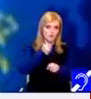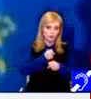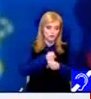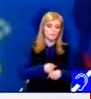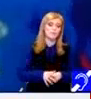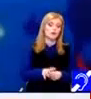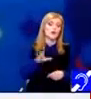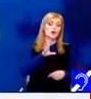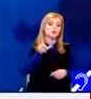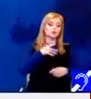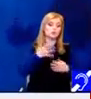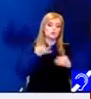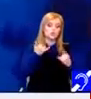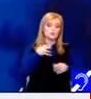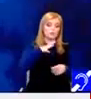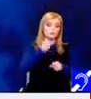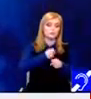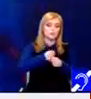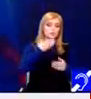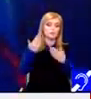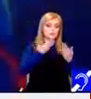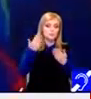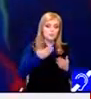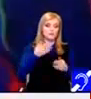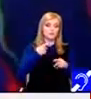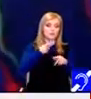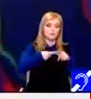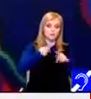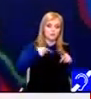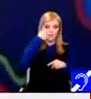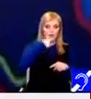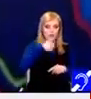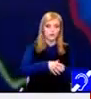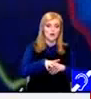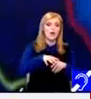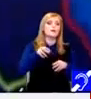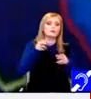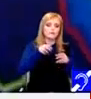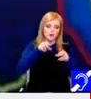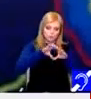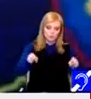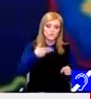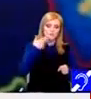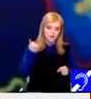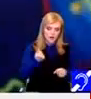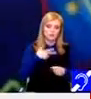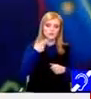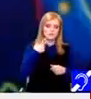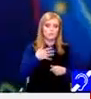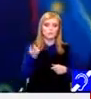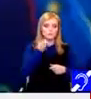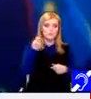administrației publice locale pentru a doua jumătate a anului 2017. Autoritățile recunosc că sunt abateri atunci când pe site nu